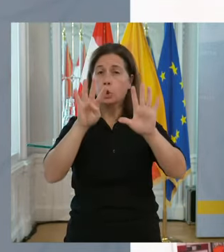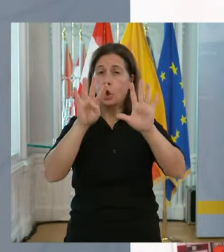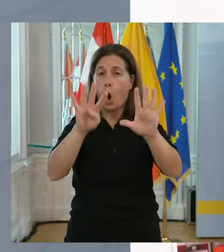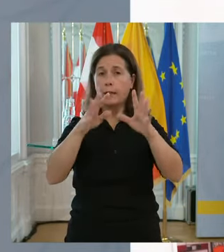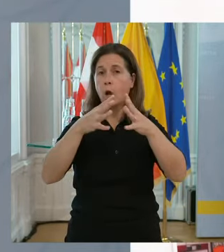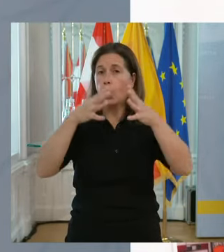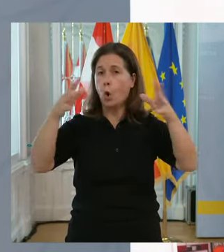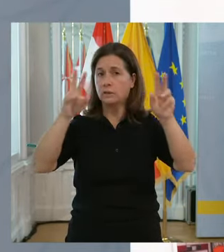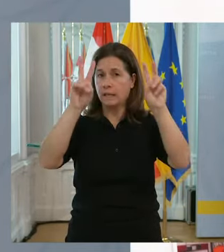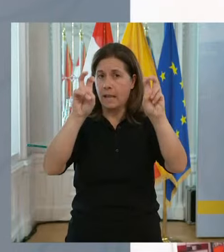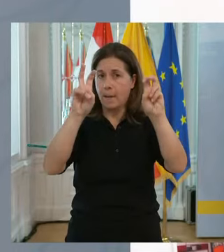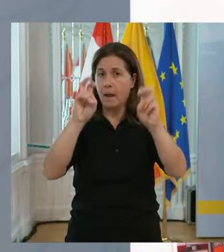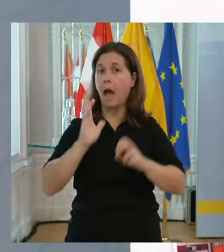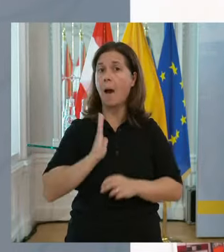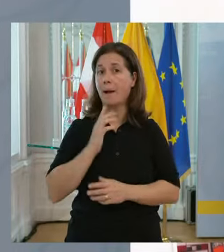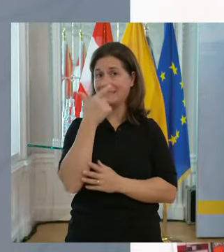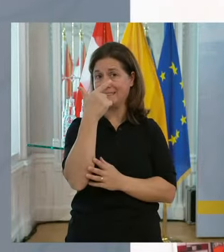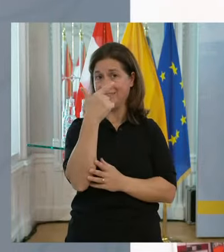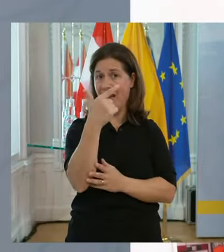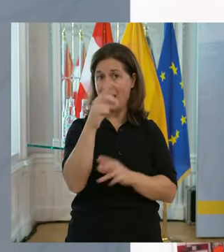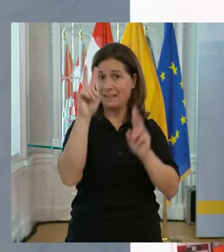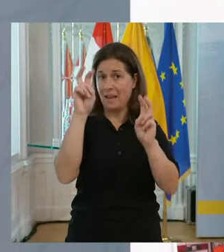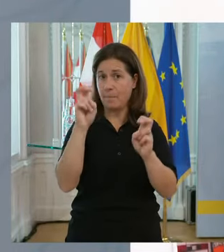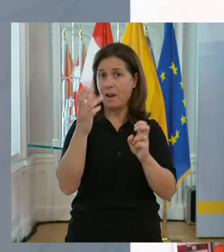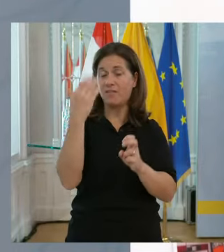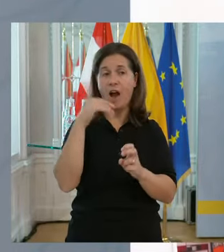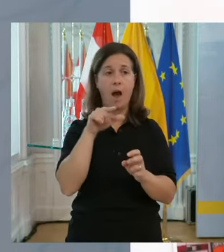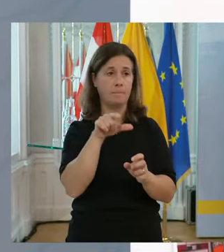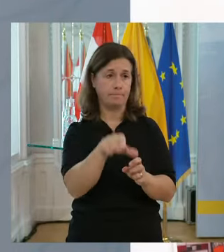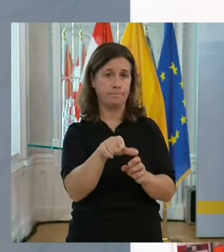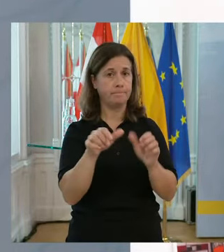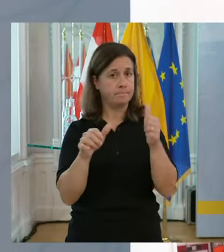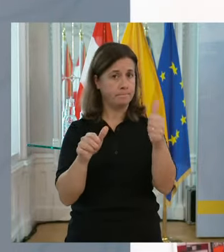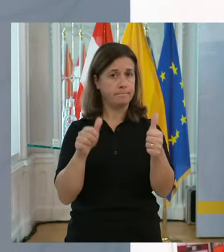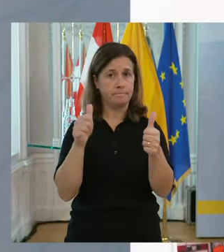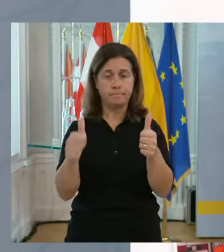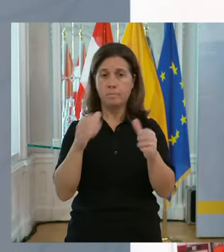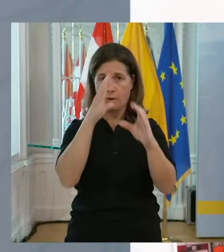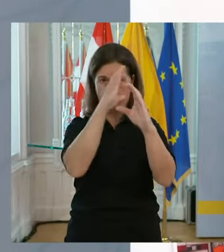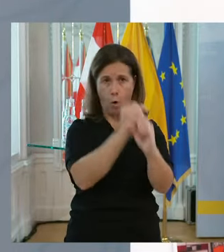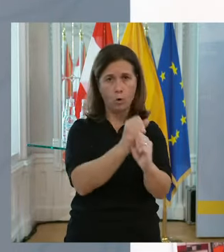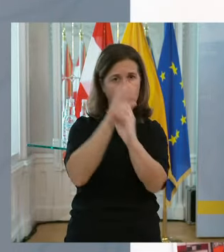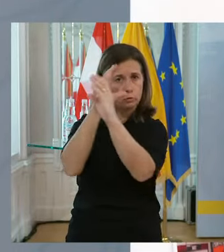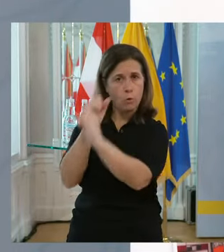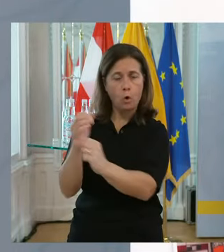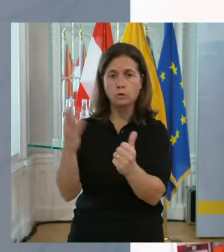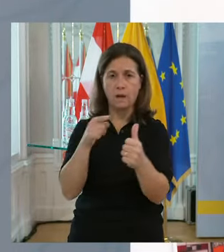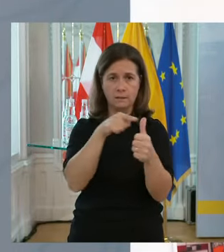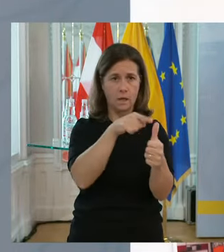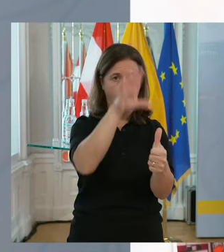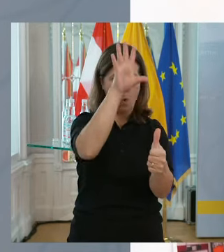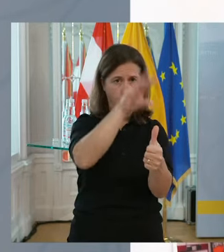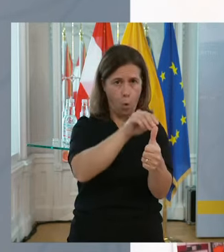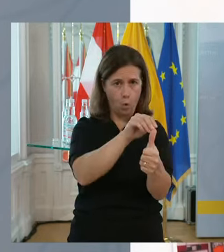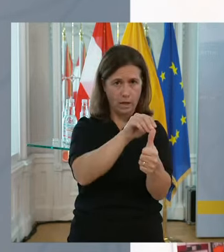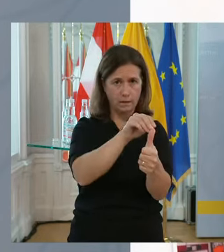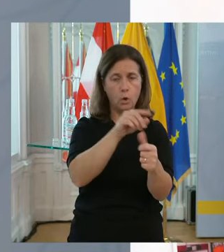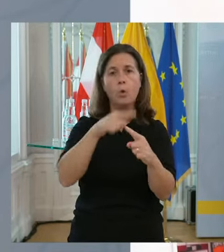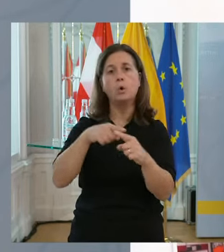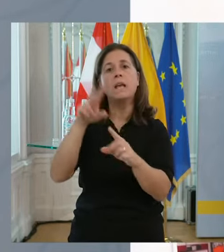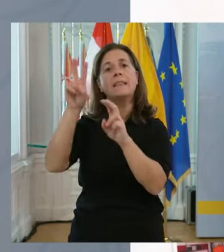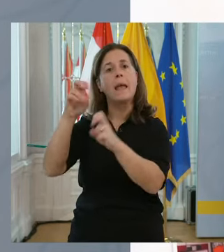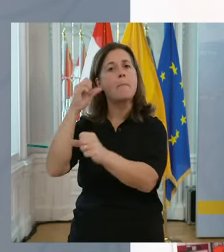große Themen, aber 2 Themen, die waren wirklich sehr, sehr fokussiert. Das ist das Thema Wohnen und das